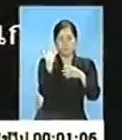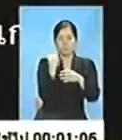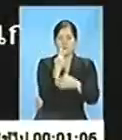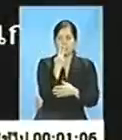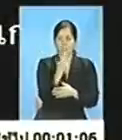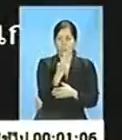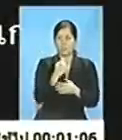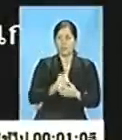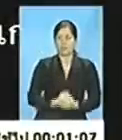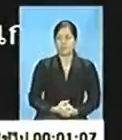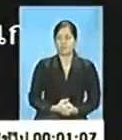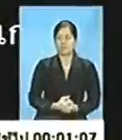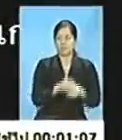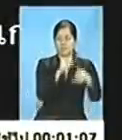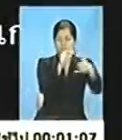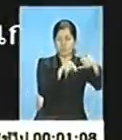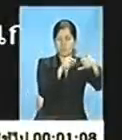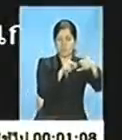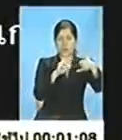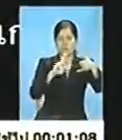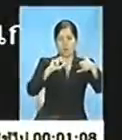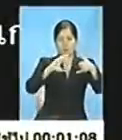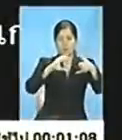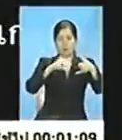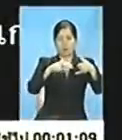เดี๋ยวร้อยตำรวจเฉลิมติดภารกิจ